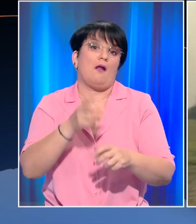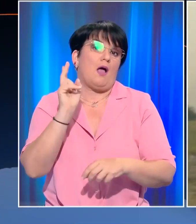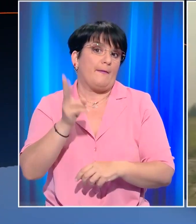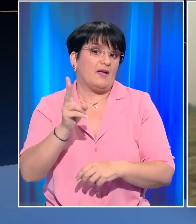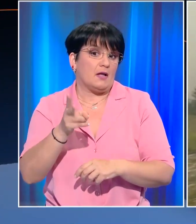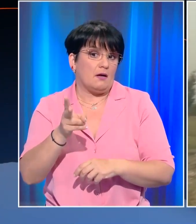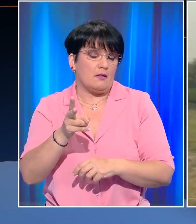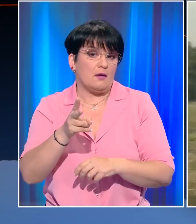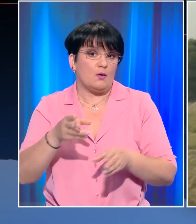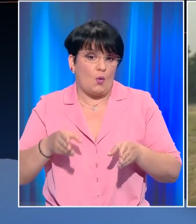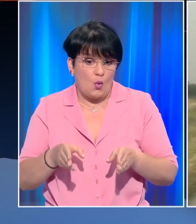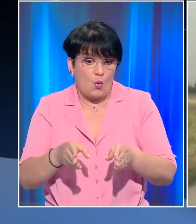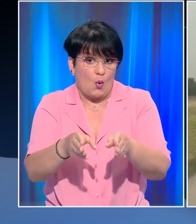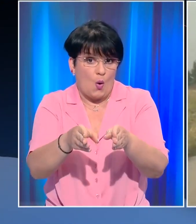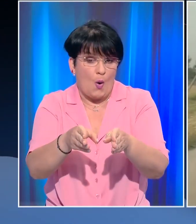Υπότιτλοι AUTHORWAVE